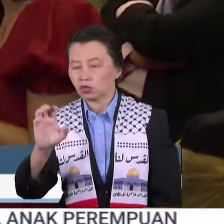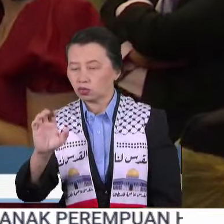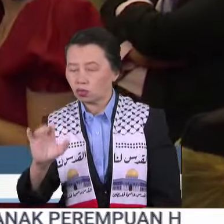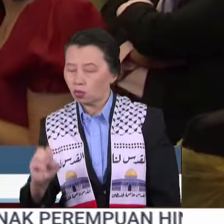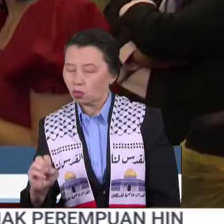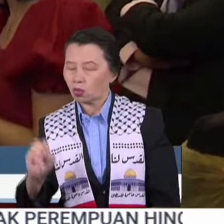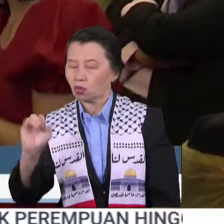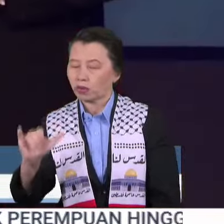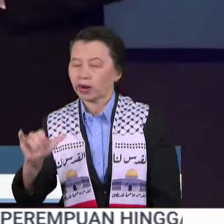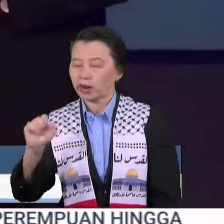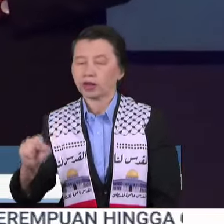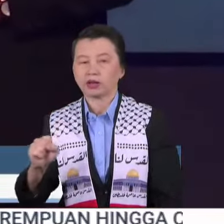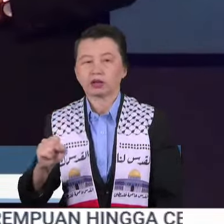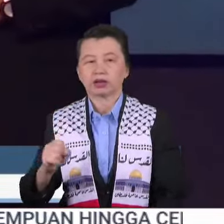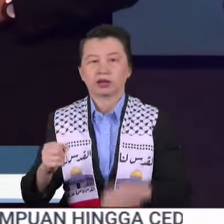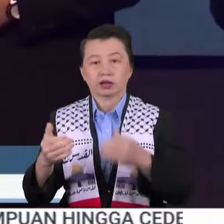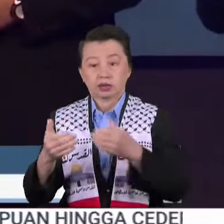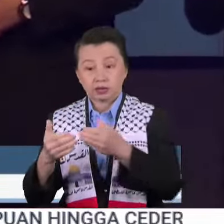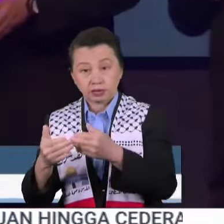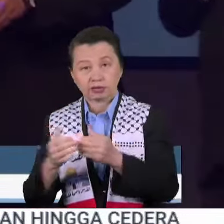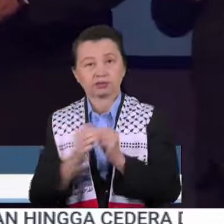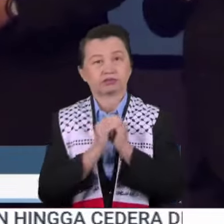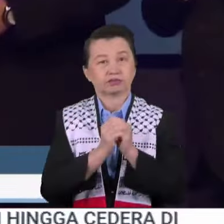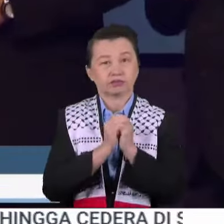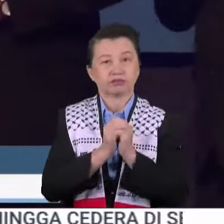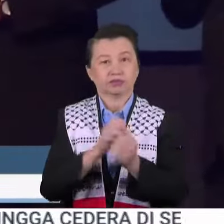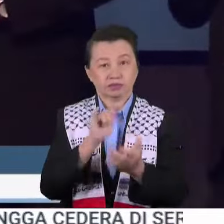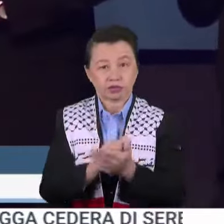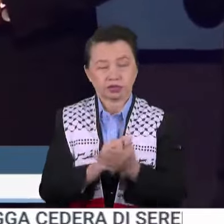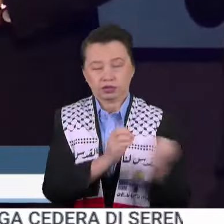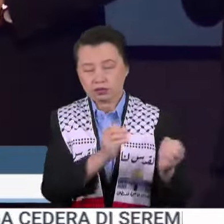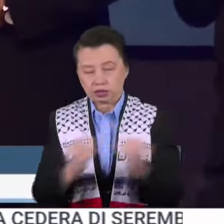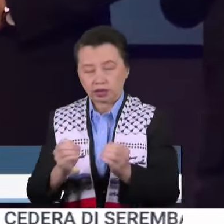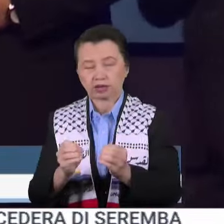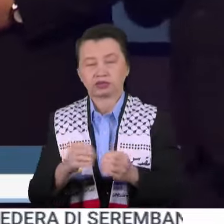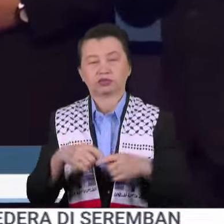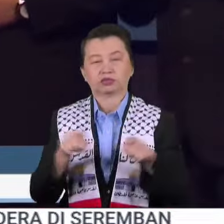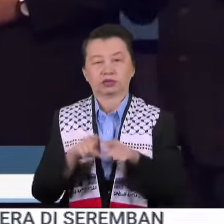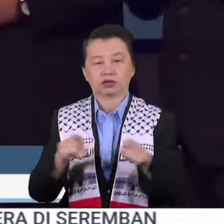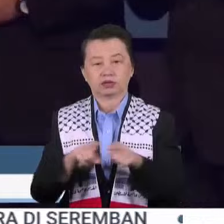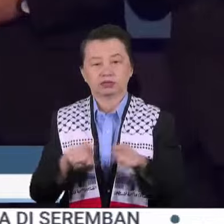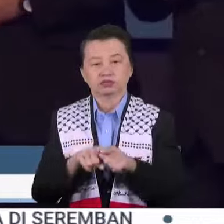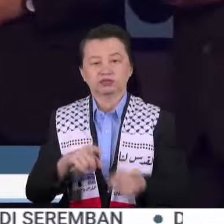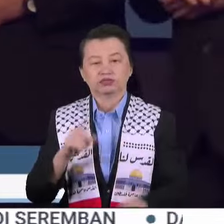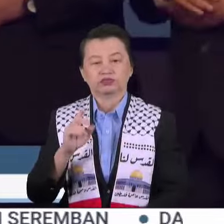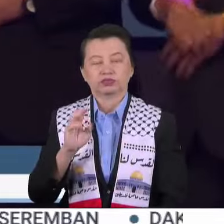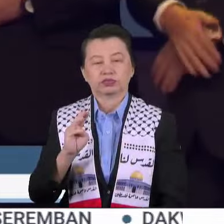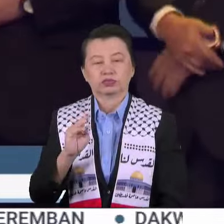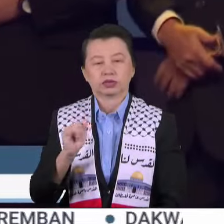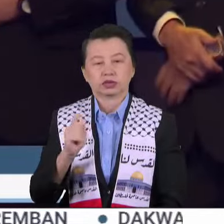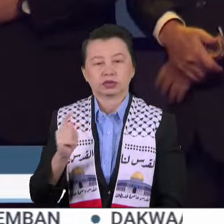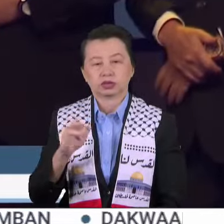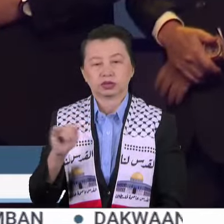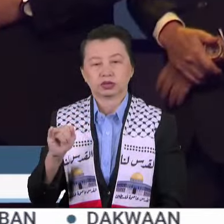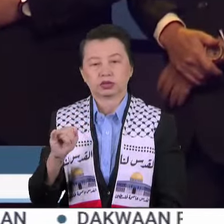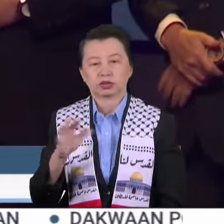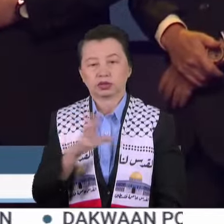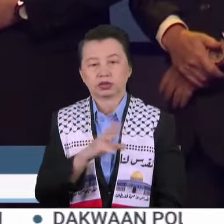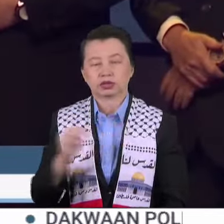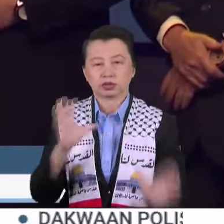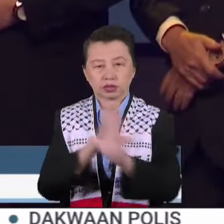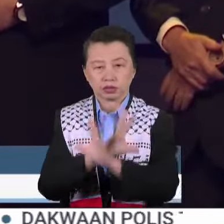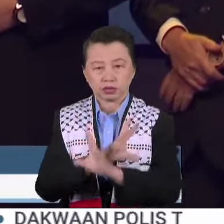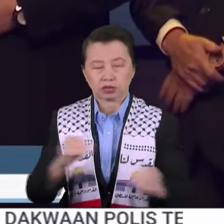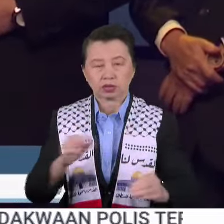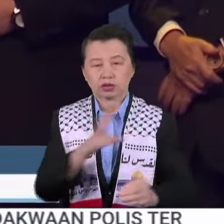bersempena sambutan Tahun Baru Cina 2024 itu dianjur bersama Kementerian Perdagangan Antarabangsa, Industri dan Pelaburan